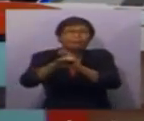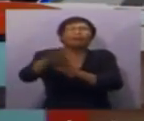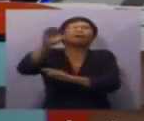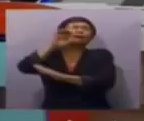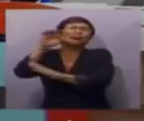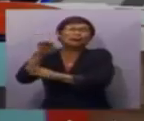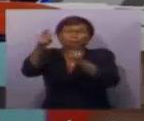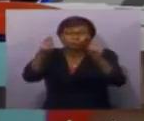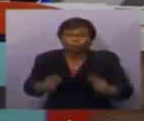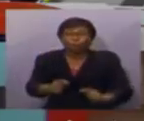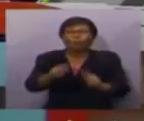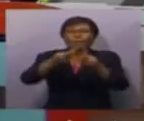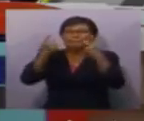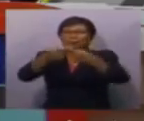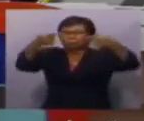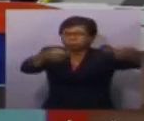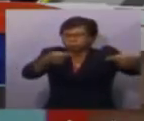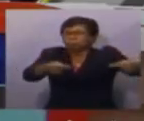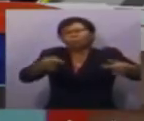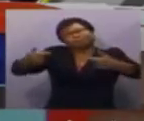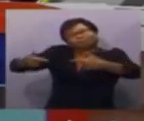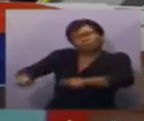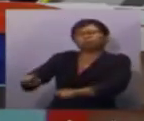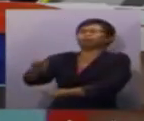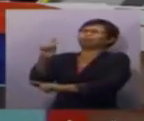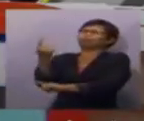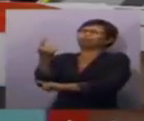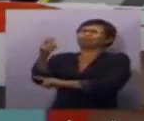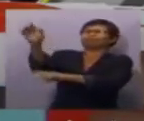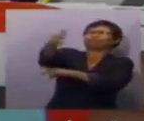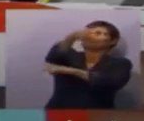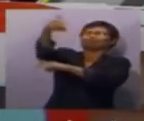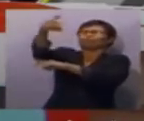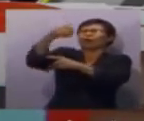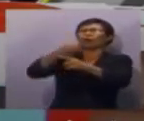gambar tokoh parti bertanding sahaja dibenar